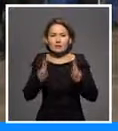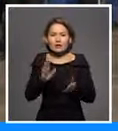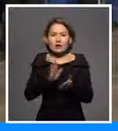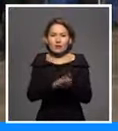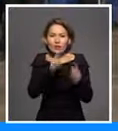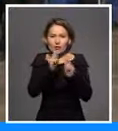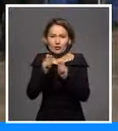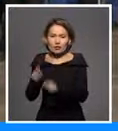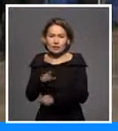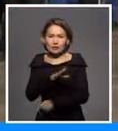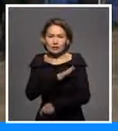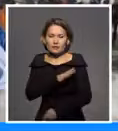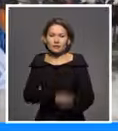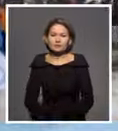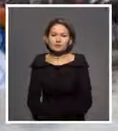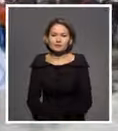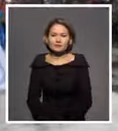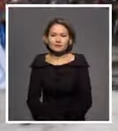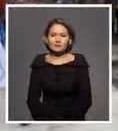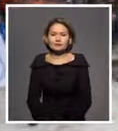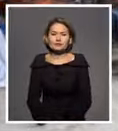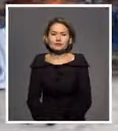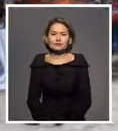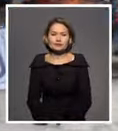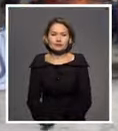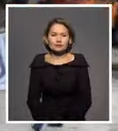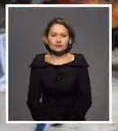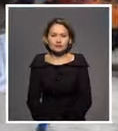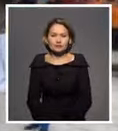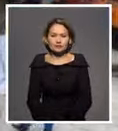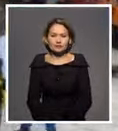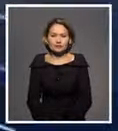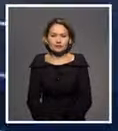пен ауыспалы кубоктар табыс етілді. Сағындық Сәбитұлы, Төлеген Бейсенбаев, ұлттық арна, солтүстік Қазақстан.